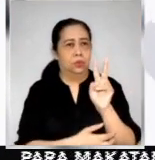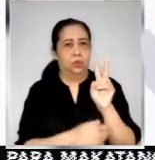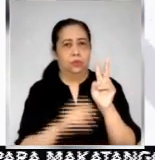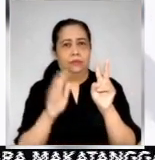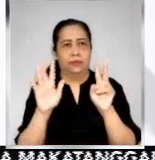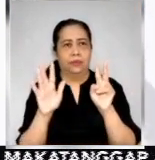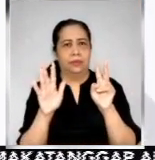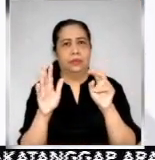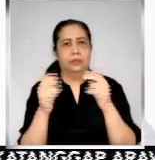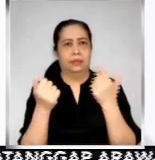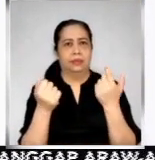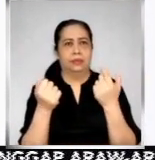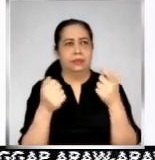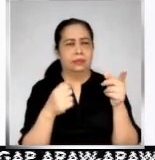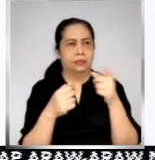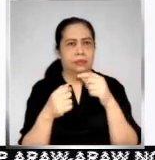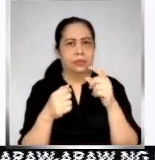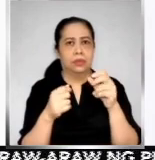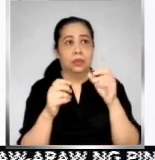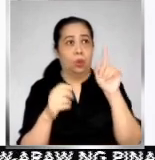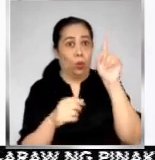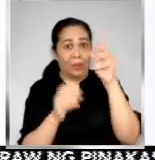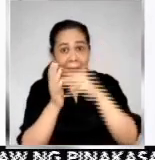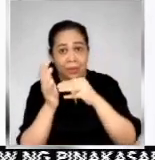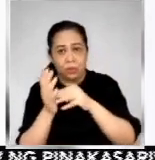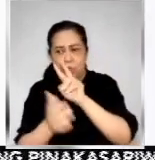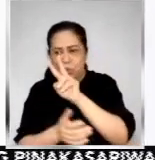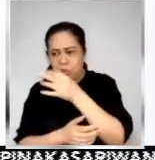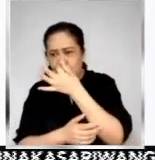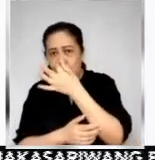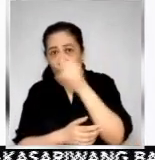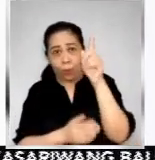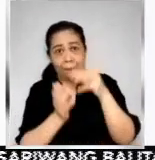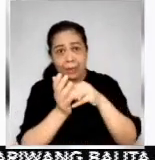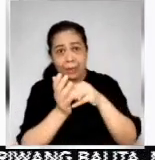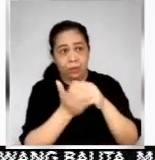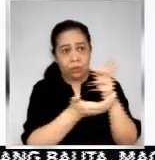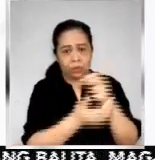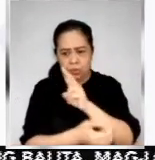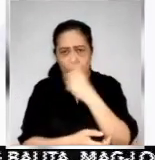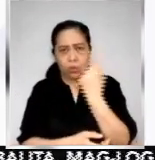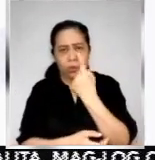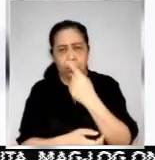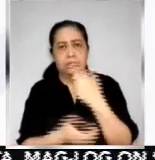events per 1 million case. Ang ibig sabihin niyan, ang incidence rate as a